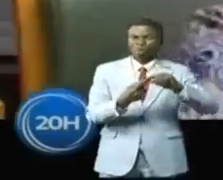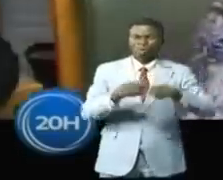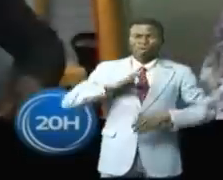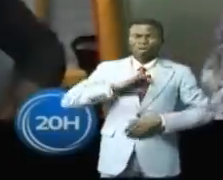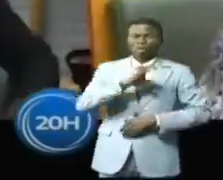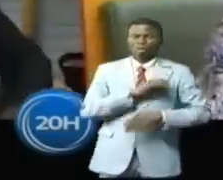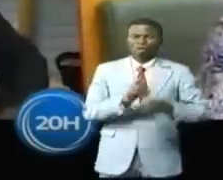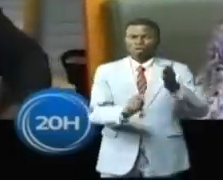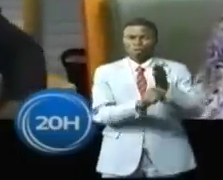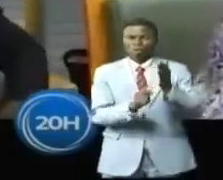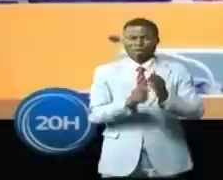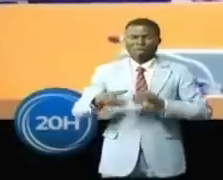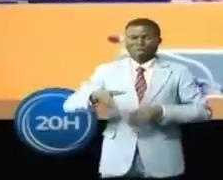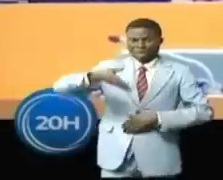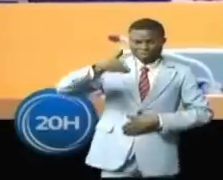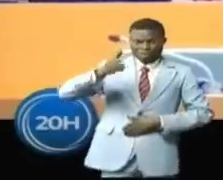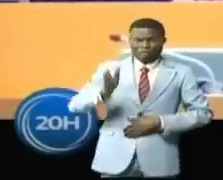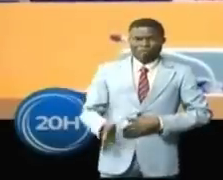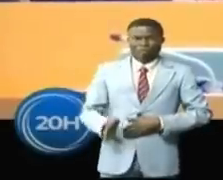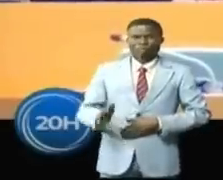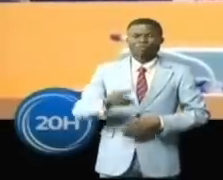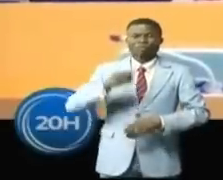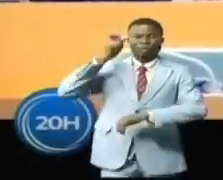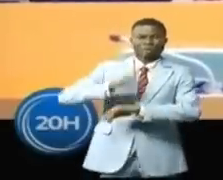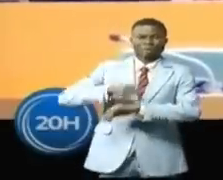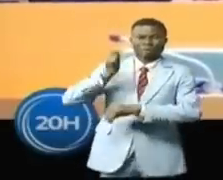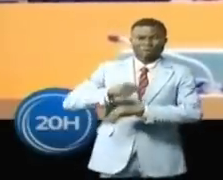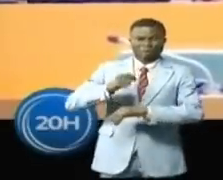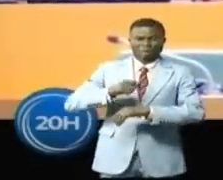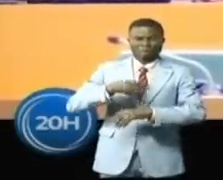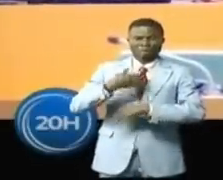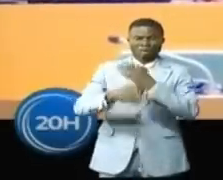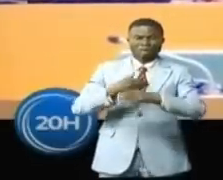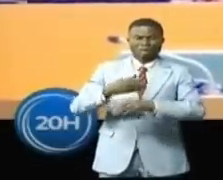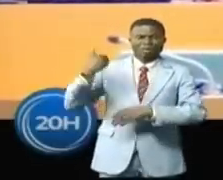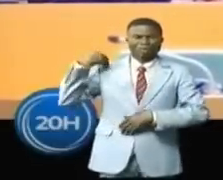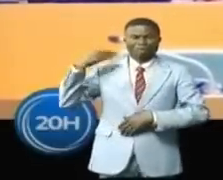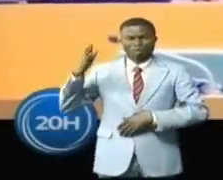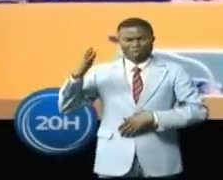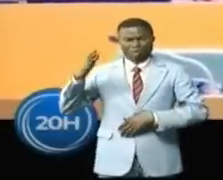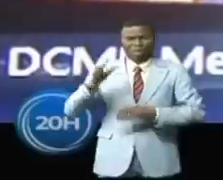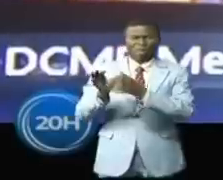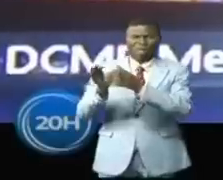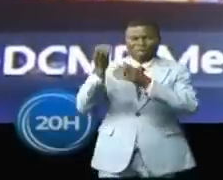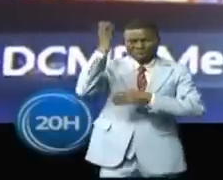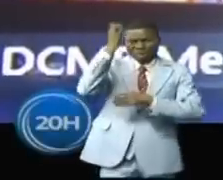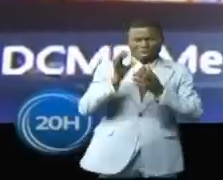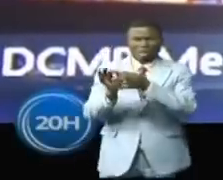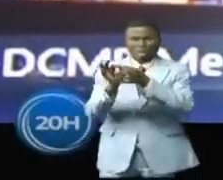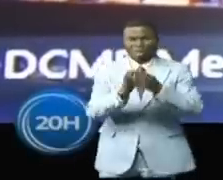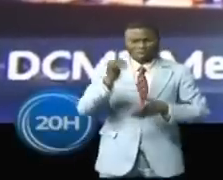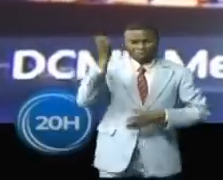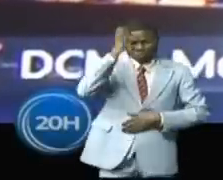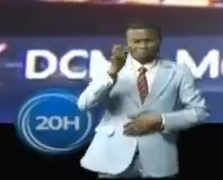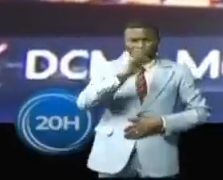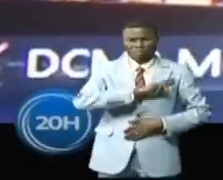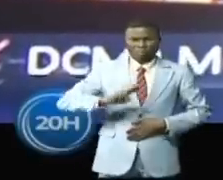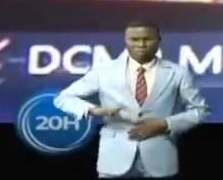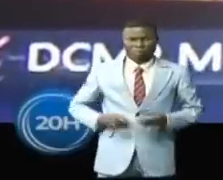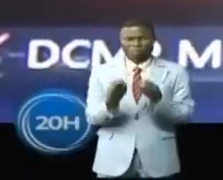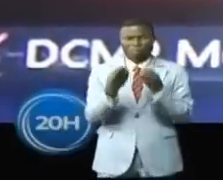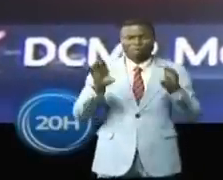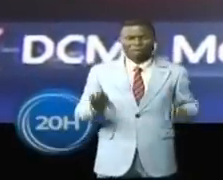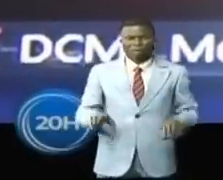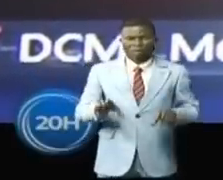comité technique spécialisé sur la justice et les affaires juridiques de l'Union africaine. La République démocratique du